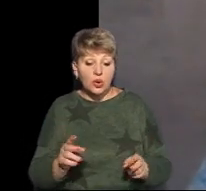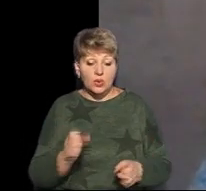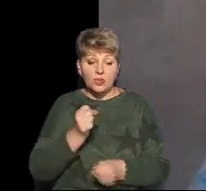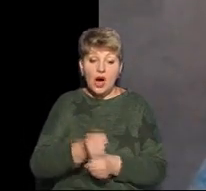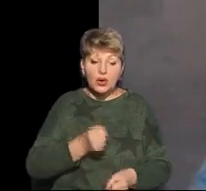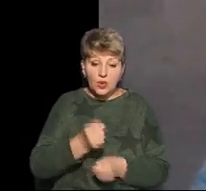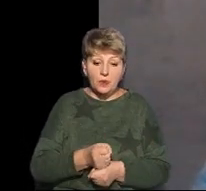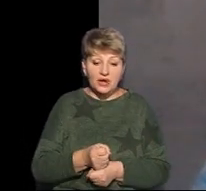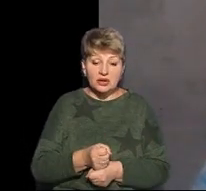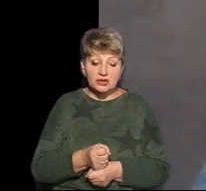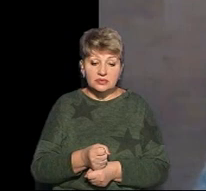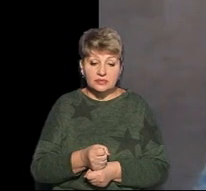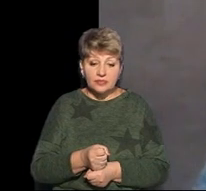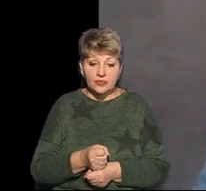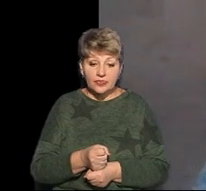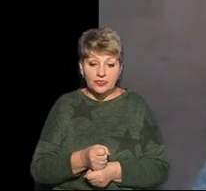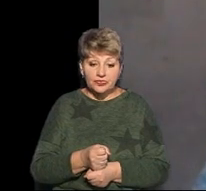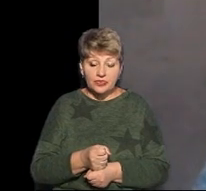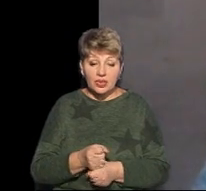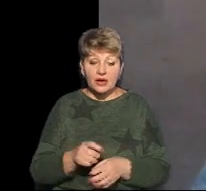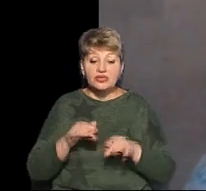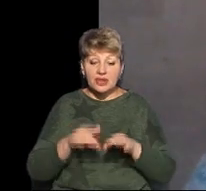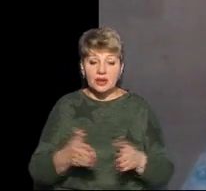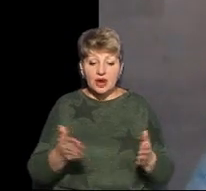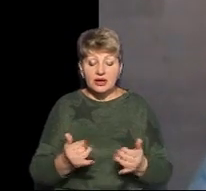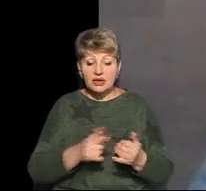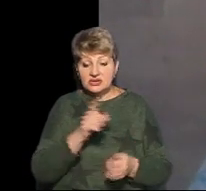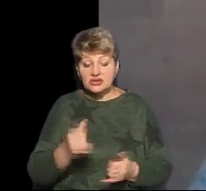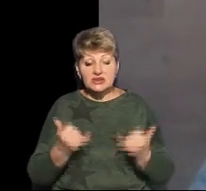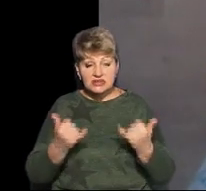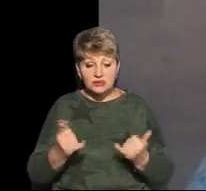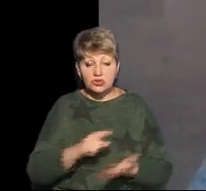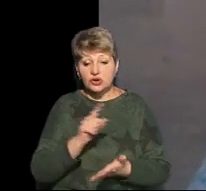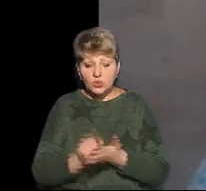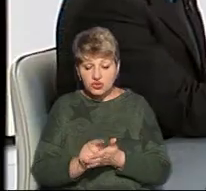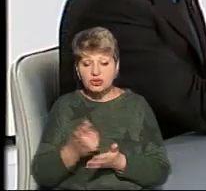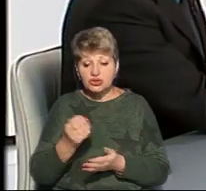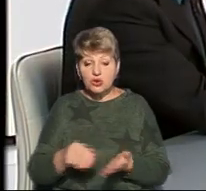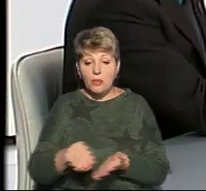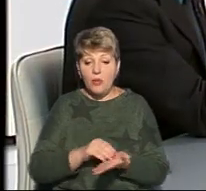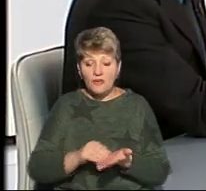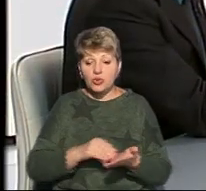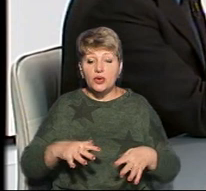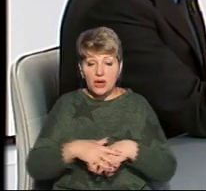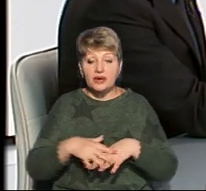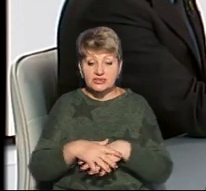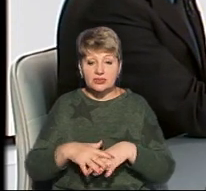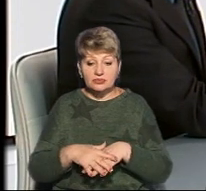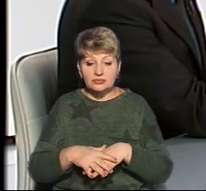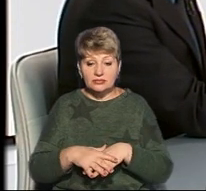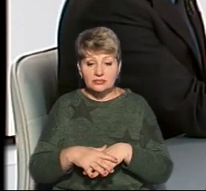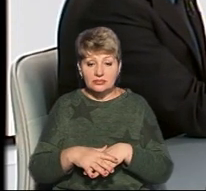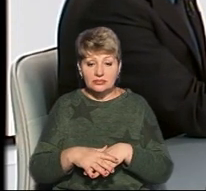наробив, м'яко кажучи, тих справ, за які сьогодні всі повинні розраховуватися. Станіслав Вікторович. Я хотів